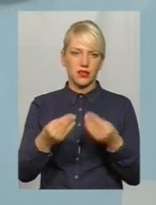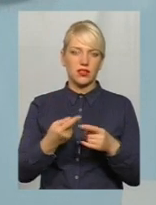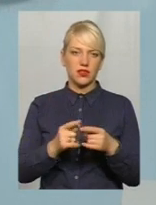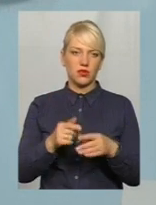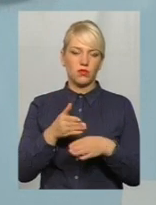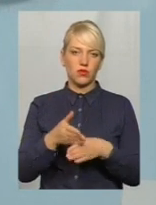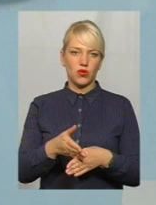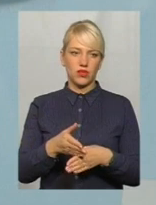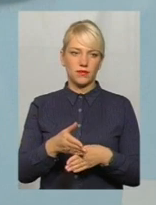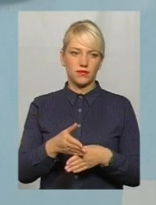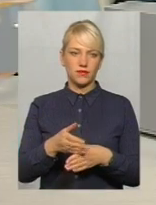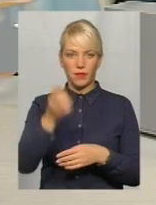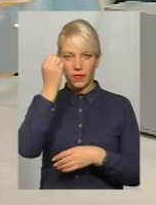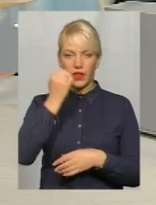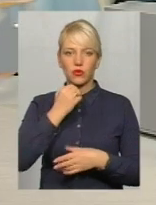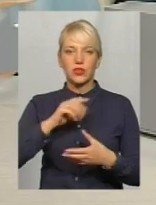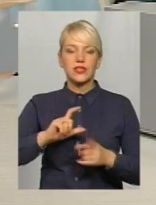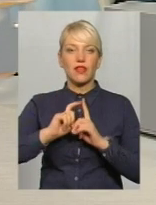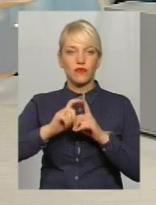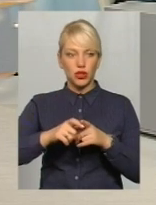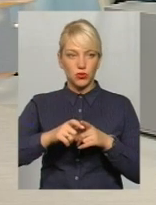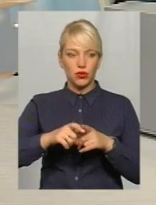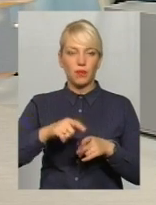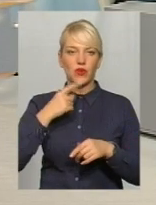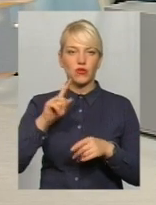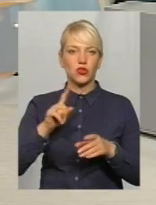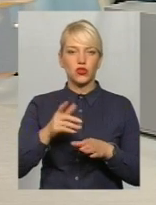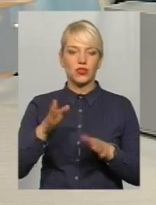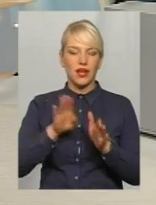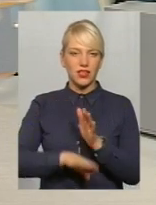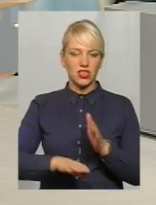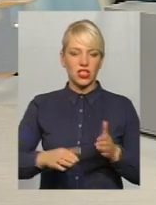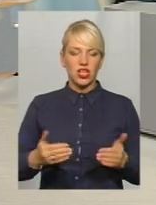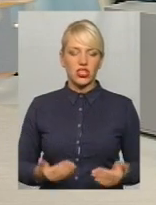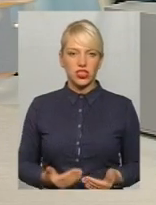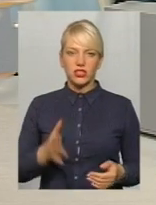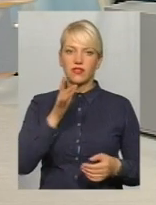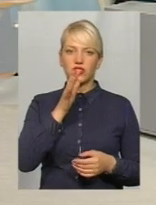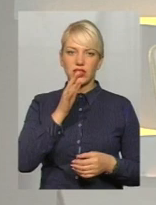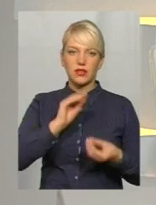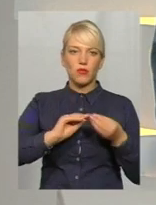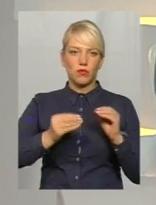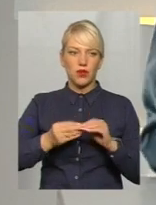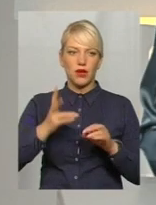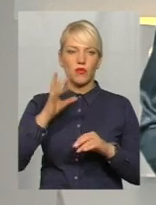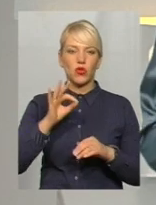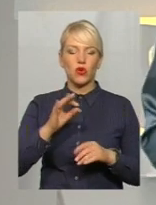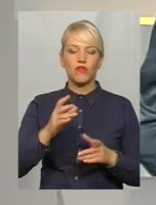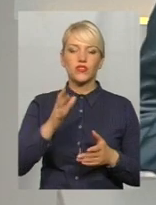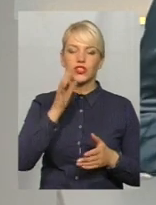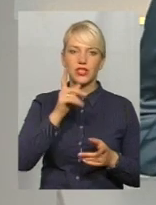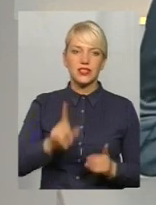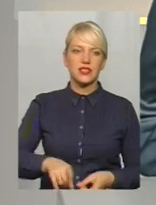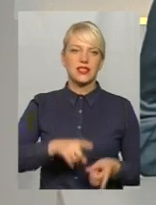допомога. Дякую за відповідь. Кажуть, що найгірше жити в час проблем, але водночас в час перехідний, в час